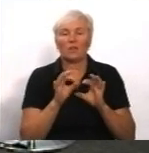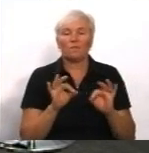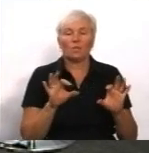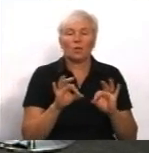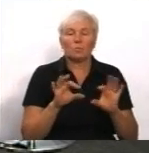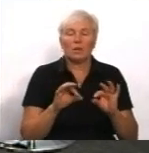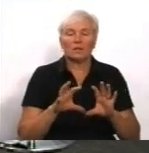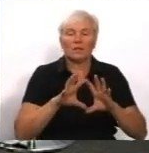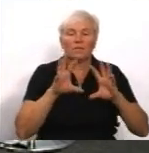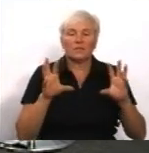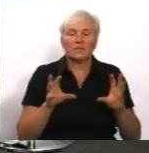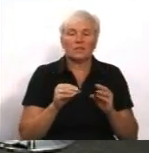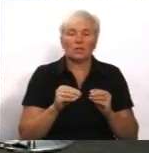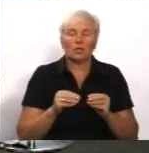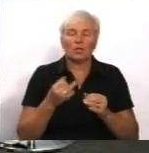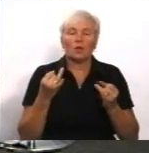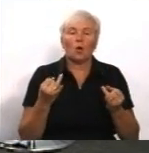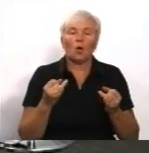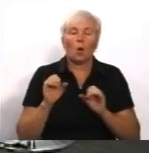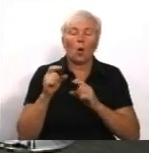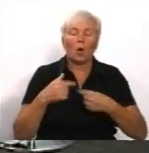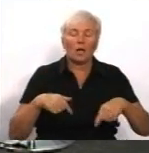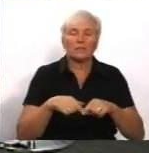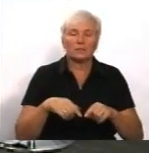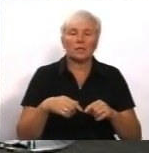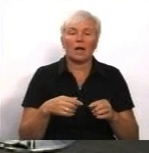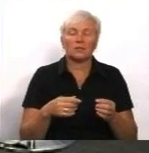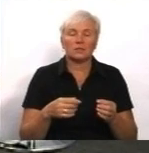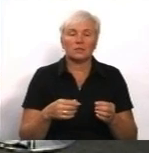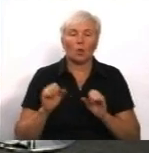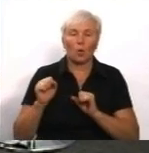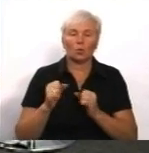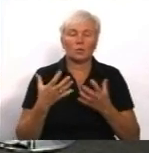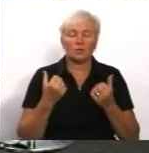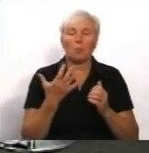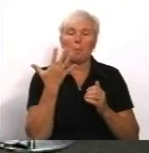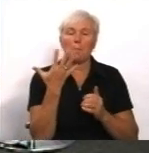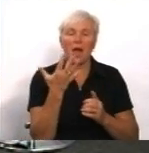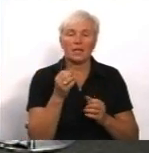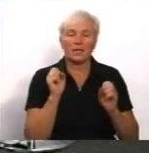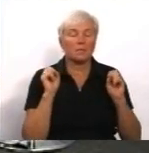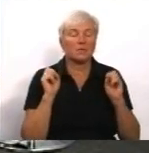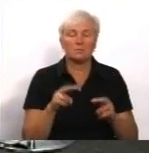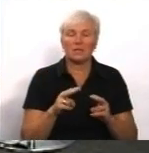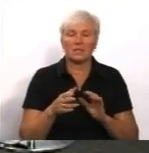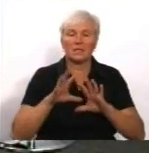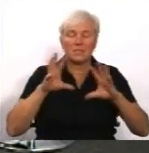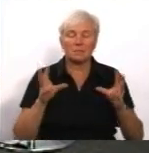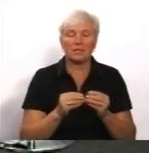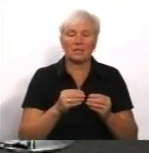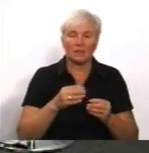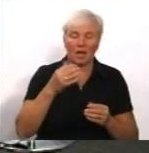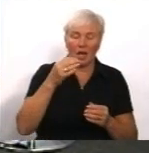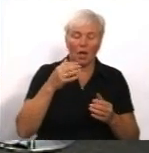Всесвітньої організації охорони здоров'я, сказ входить 5 найнебезпечніших спільних для тварин і людей хвороб,